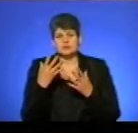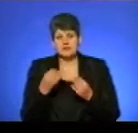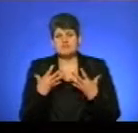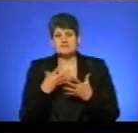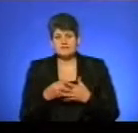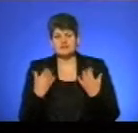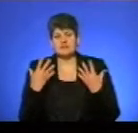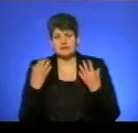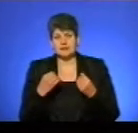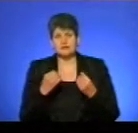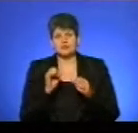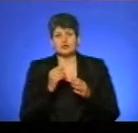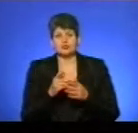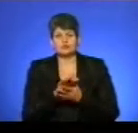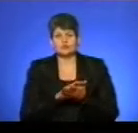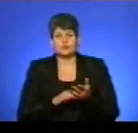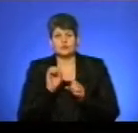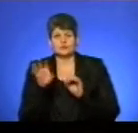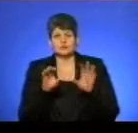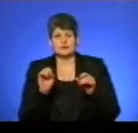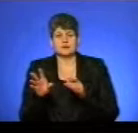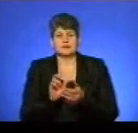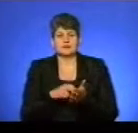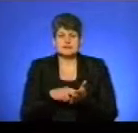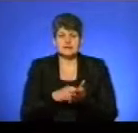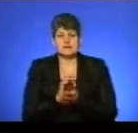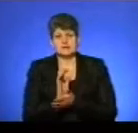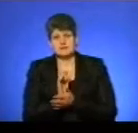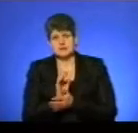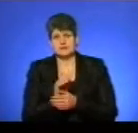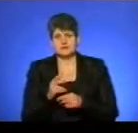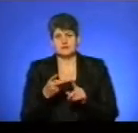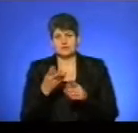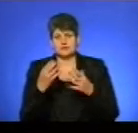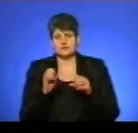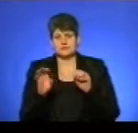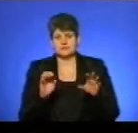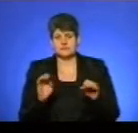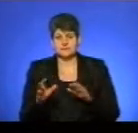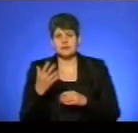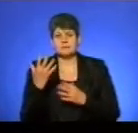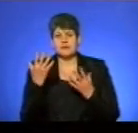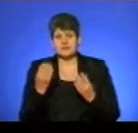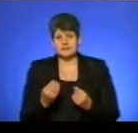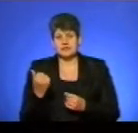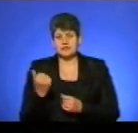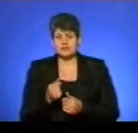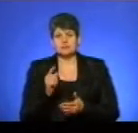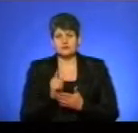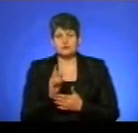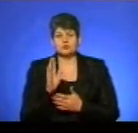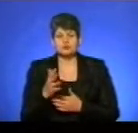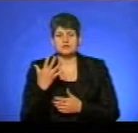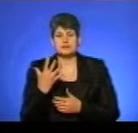йду доношувати і листи, і газети, йду доношувати на другий день. Не встигаю. 5 днів. На тиждень повинно бути